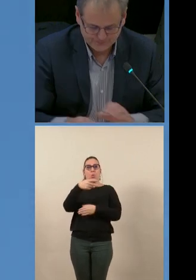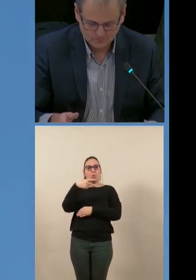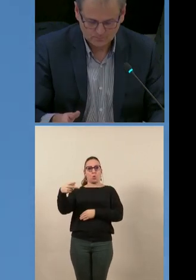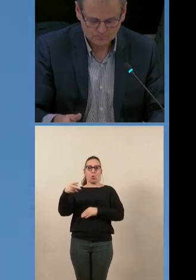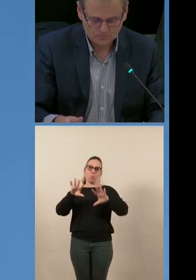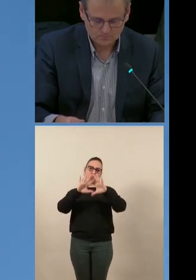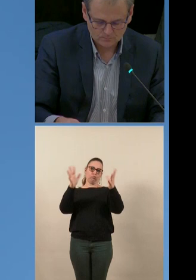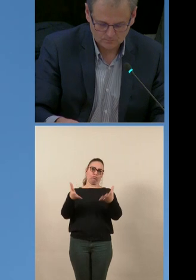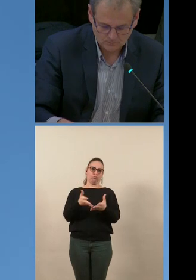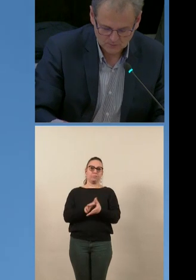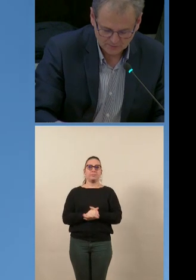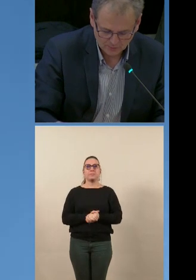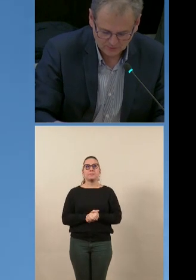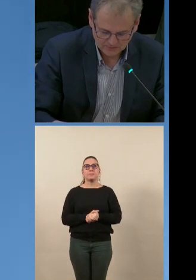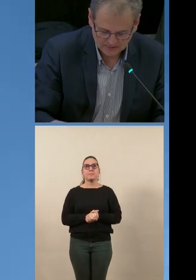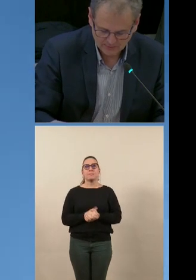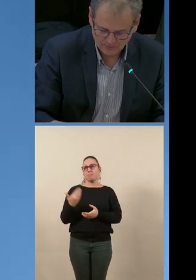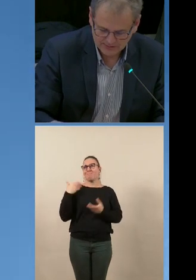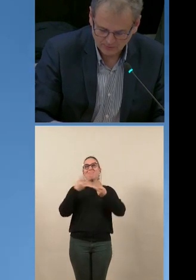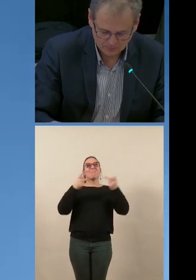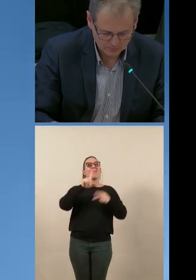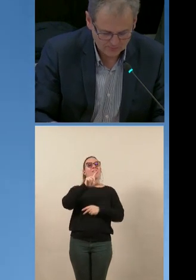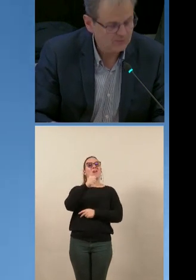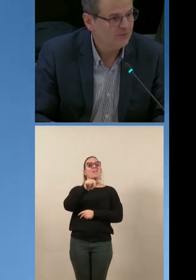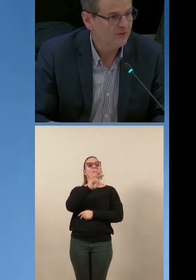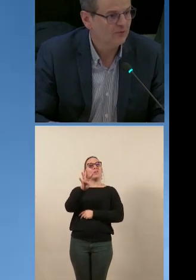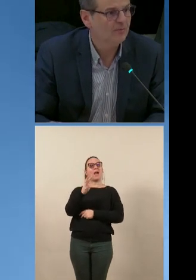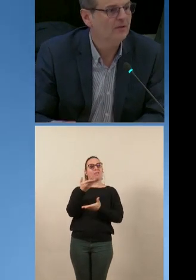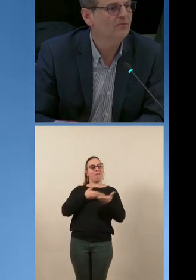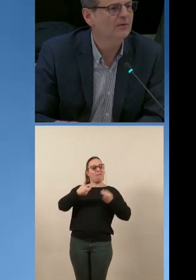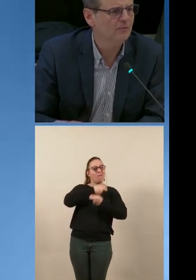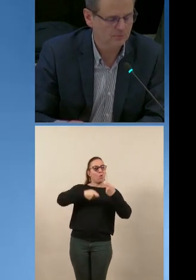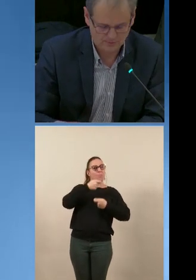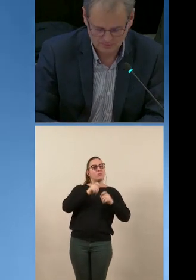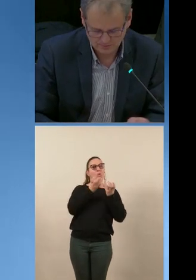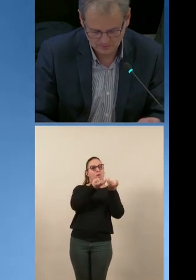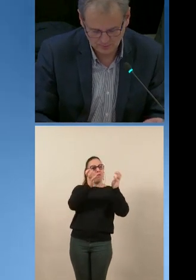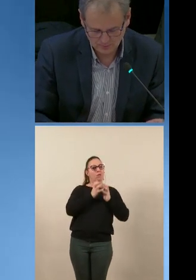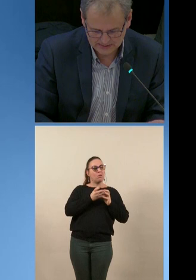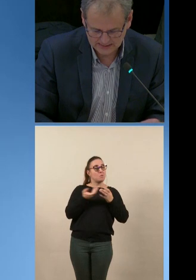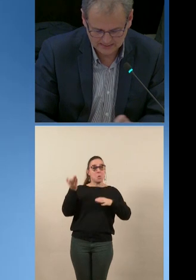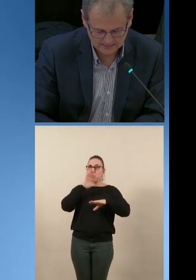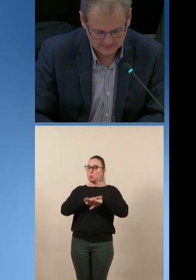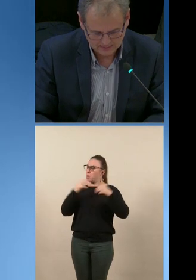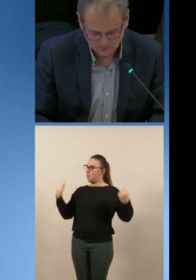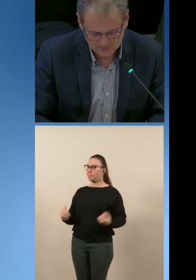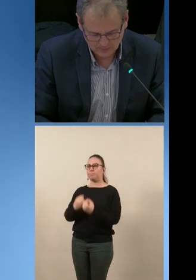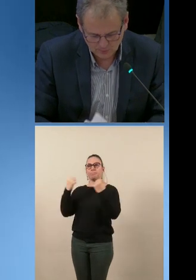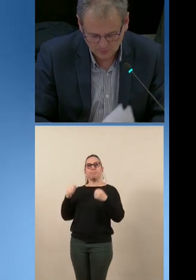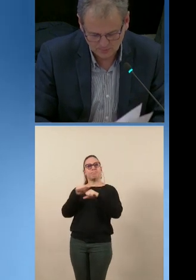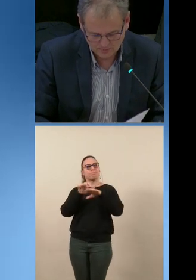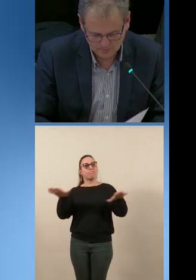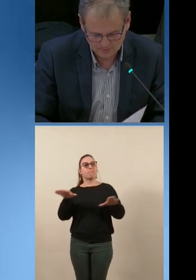d'euros nous avion annoncé 21,4 en commission des finances mais nous avons communiqué aux